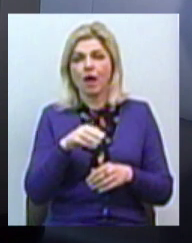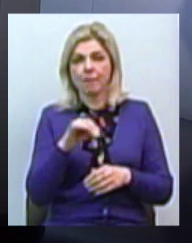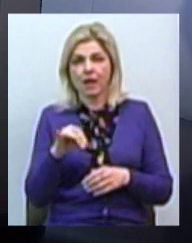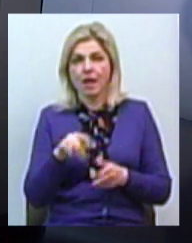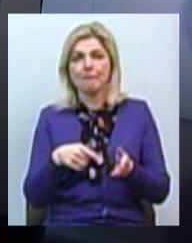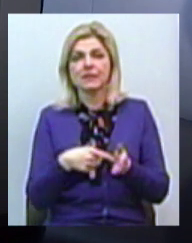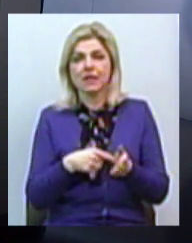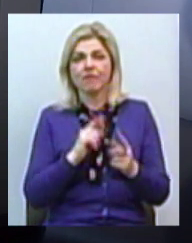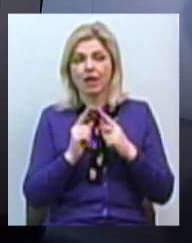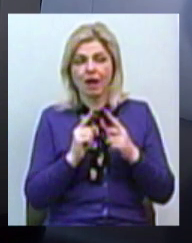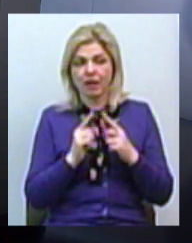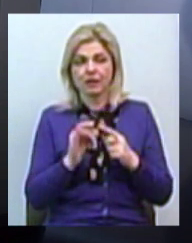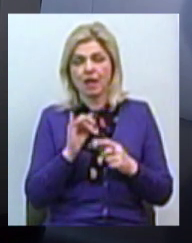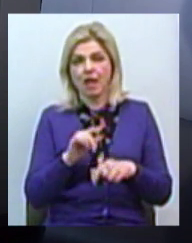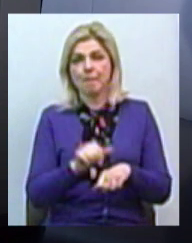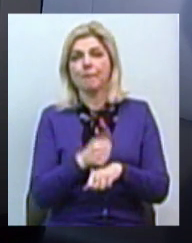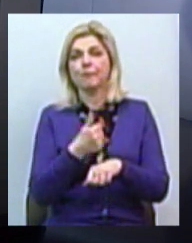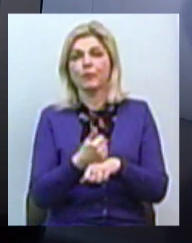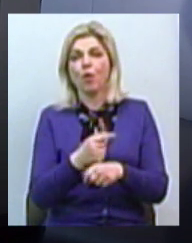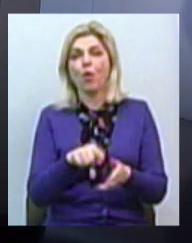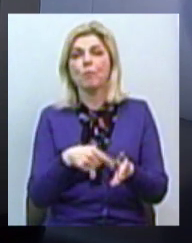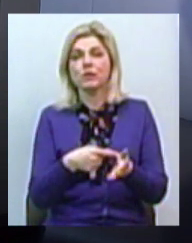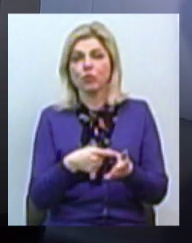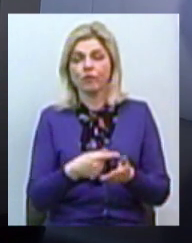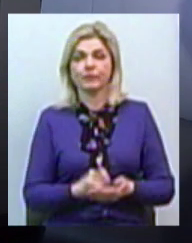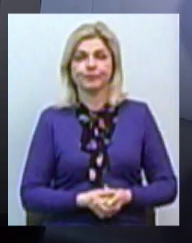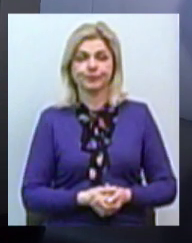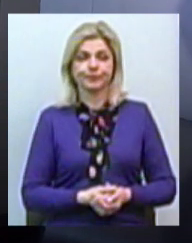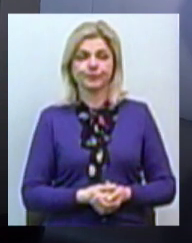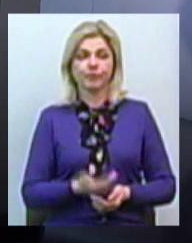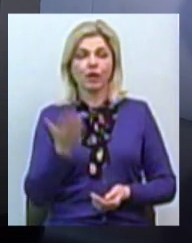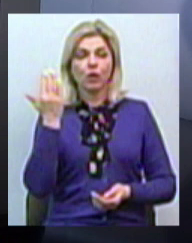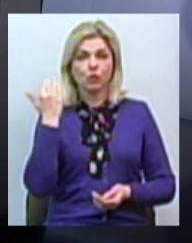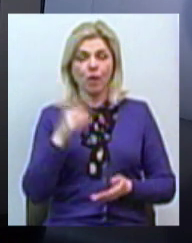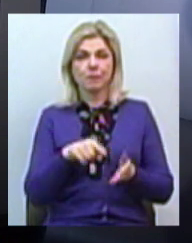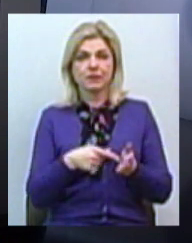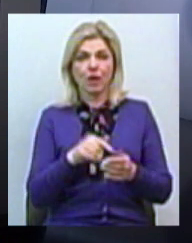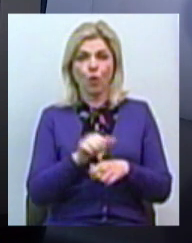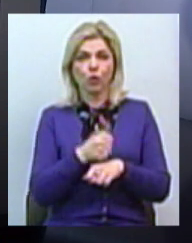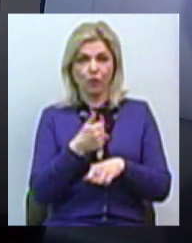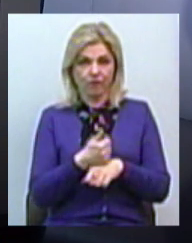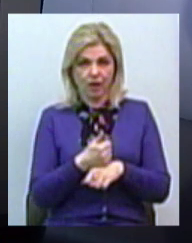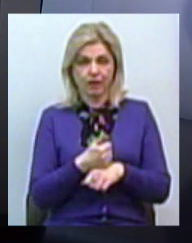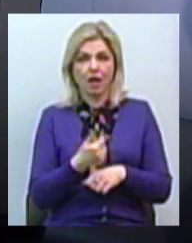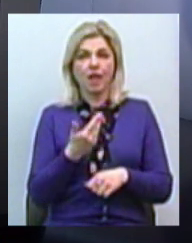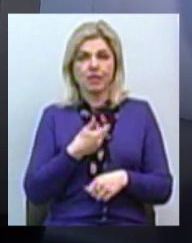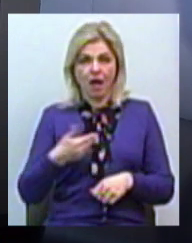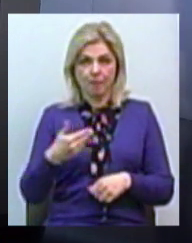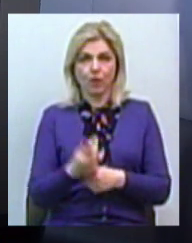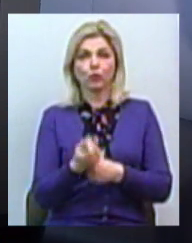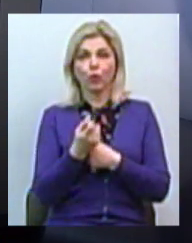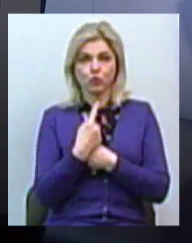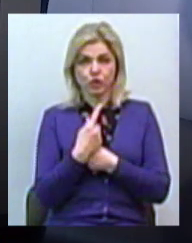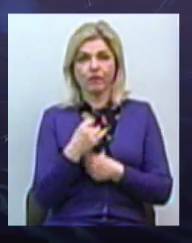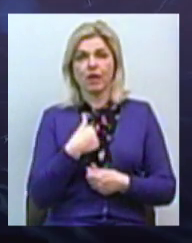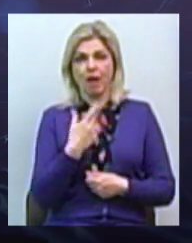місцевої ради та виборами міського голови. Тоді, ще тодішній міський голова нам доручив, і я був одним з